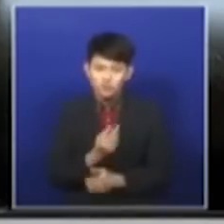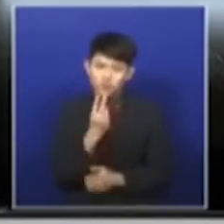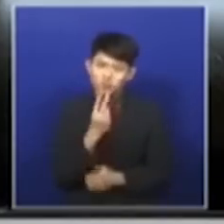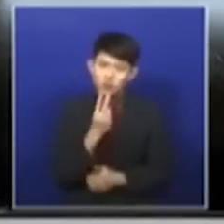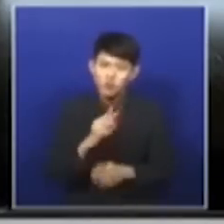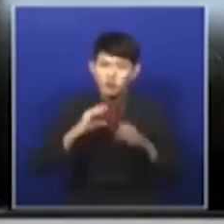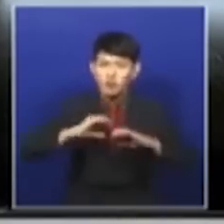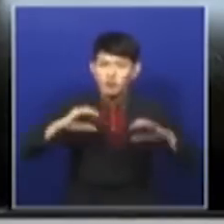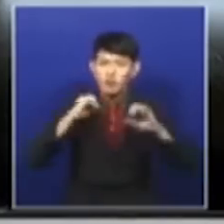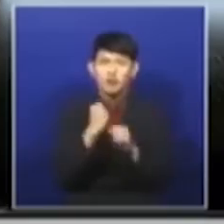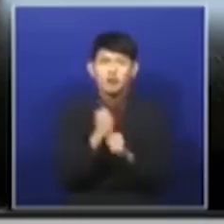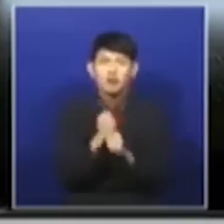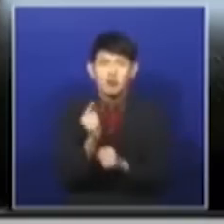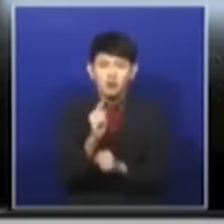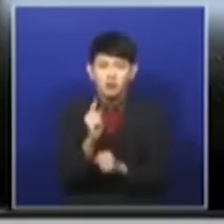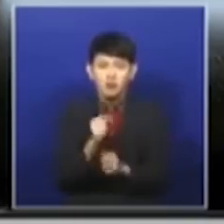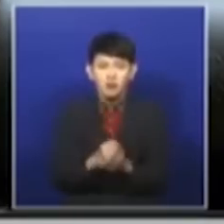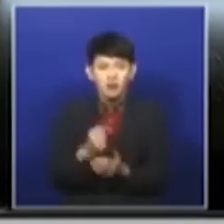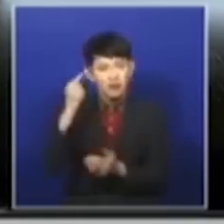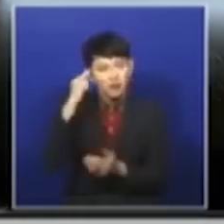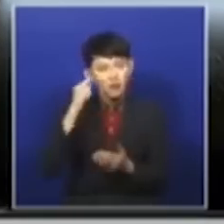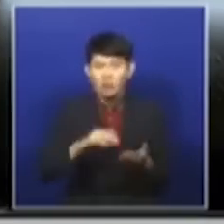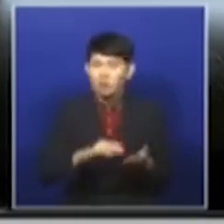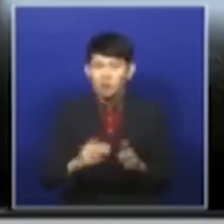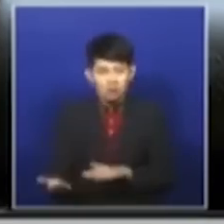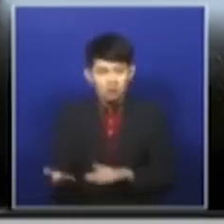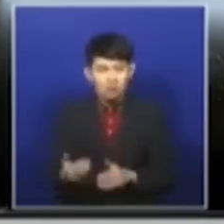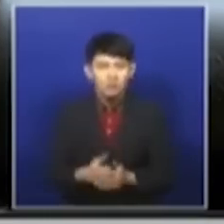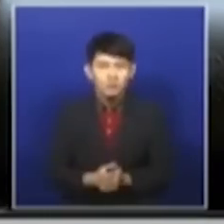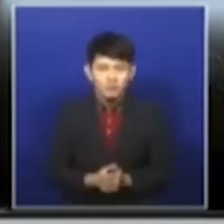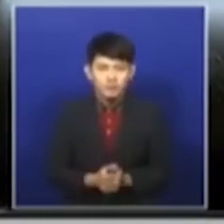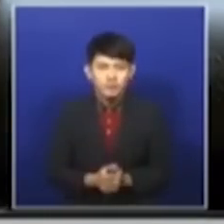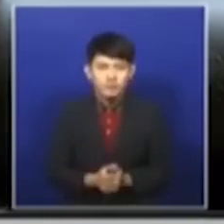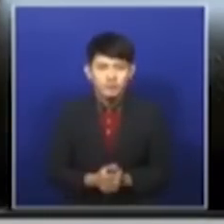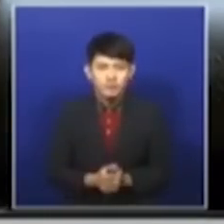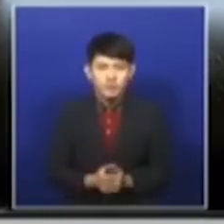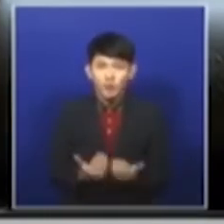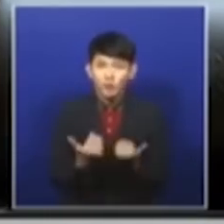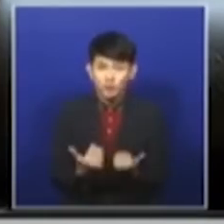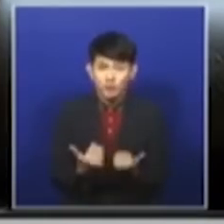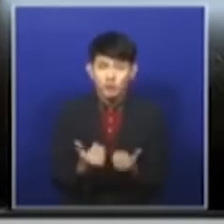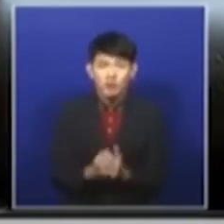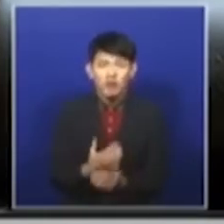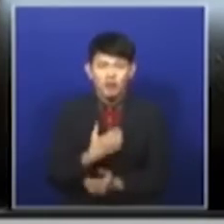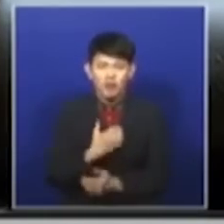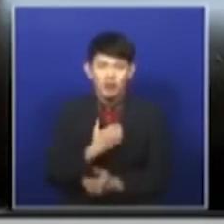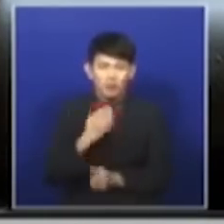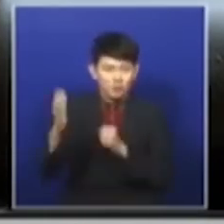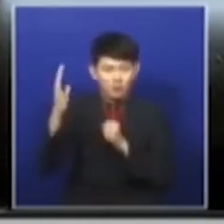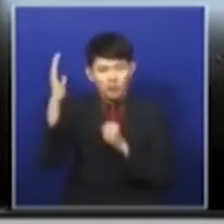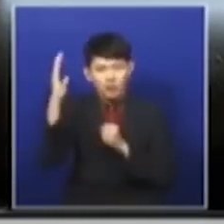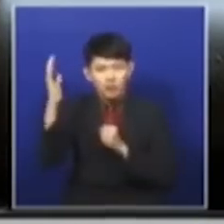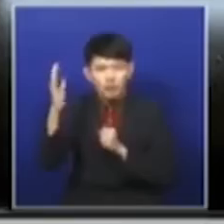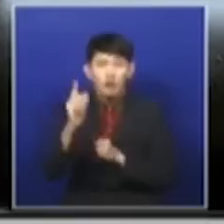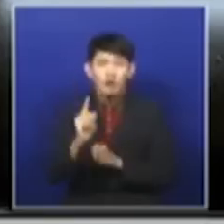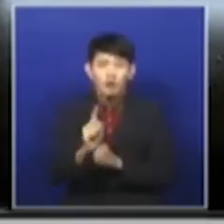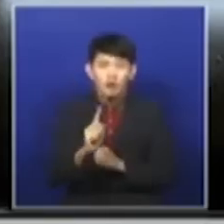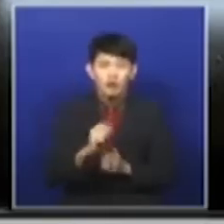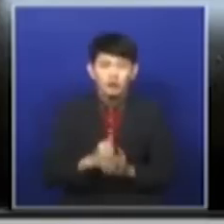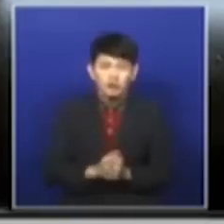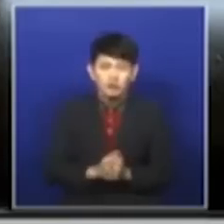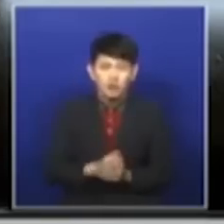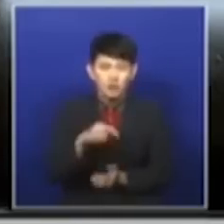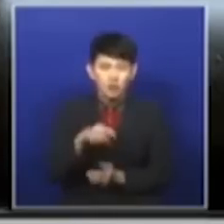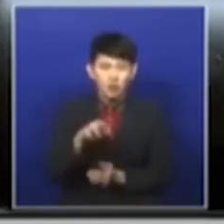การของรัฐนั้นล้มเหลวอย่างสิ้นเชิงวันนี้สิ่งที่ผมอยากจะอภิปรายถึงคื